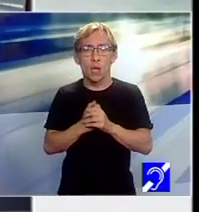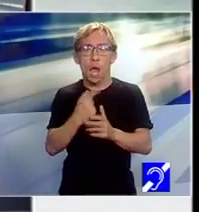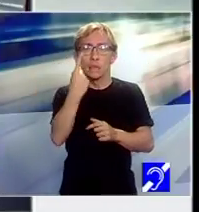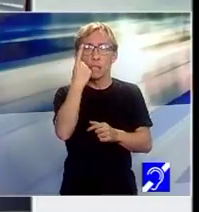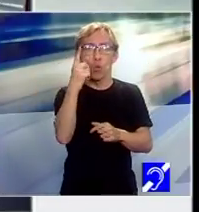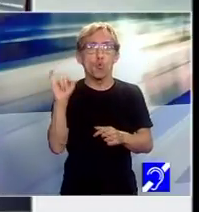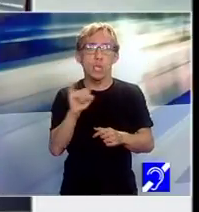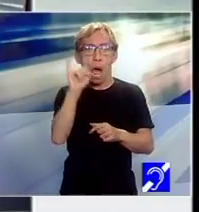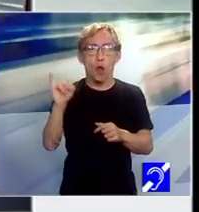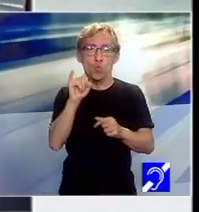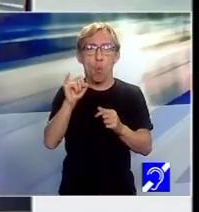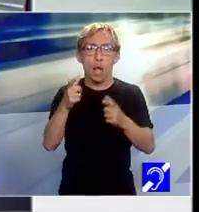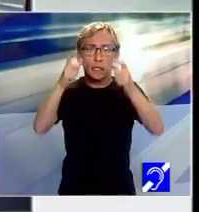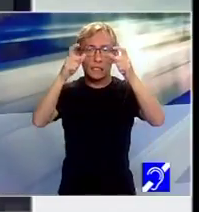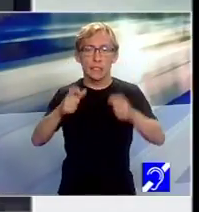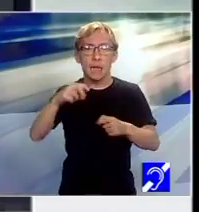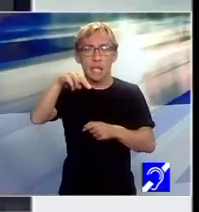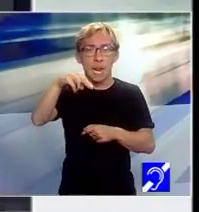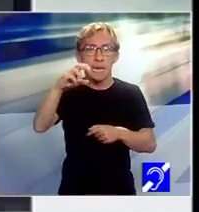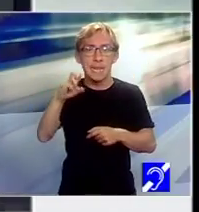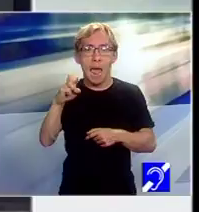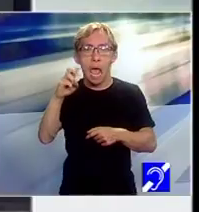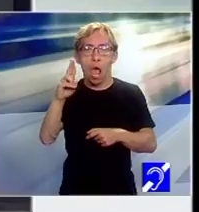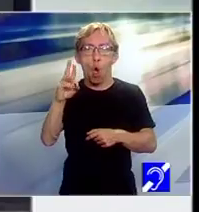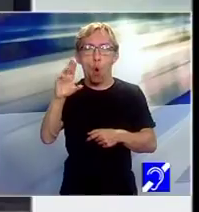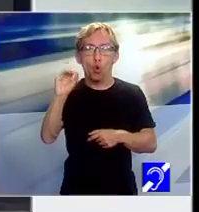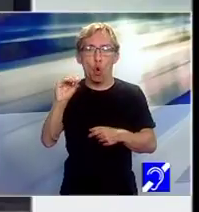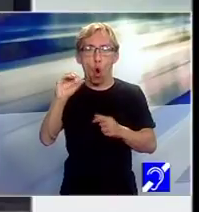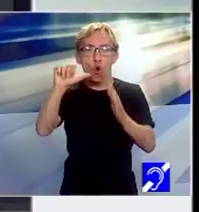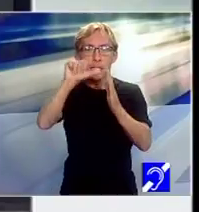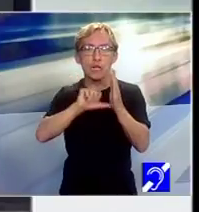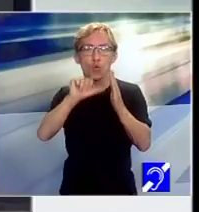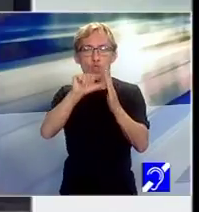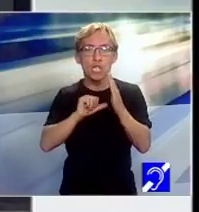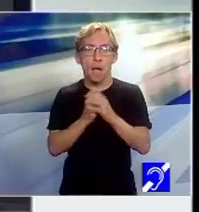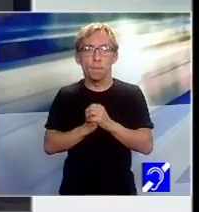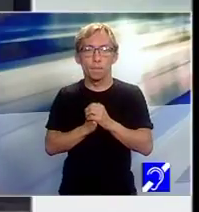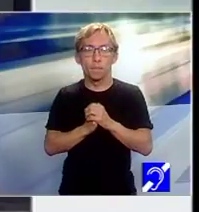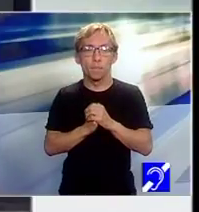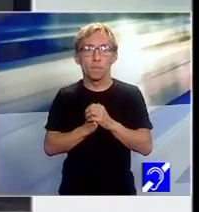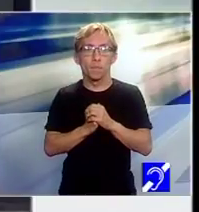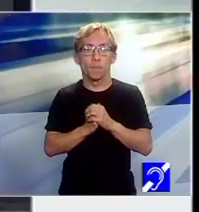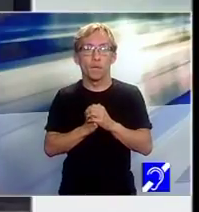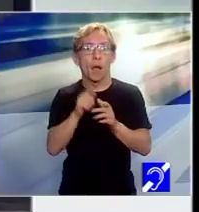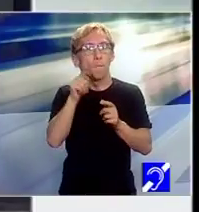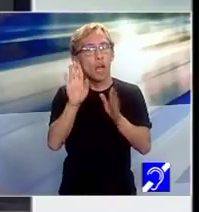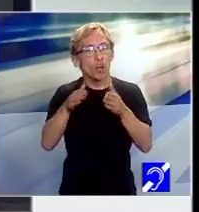ianuarie și ieri s-a făcut în blocul operator operația cu numărul 100 de neurochirurgie. Și pe această cale vreau să-i transmit